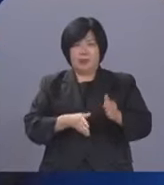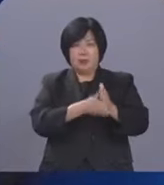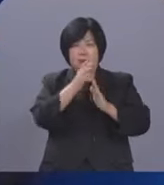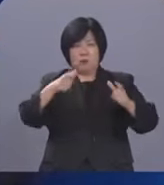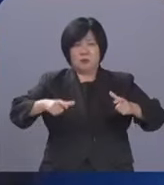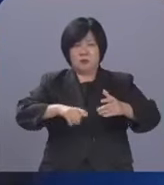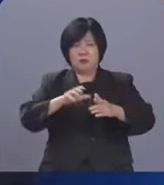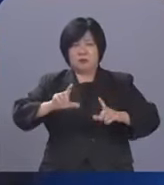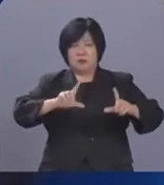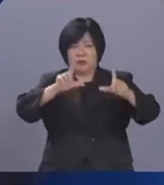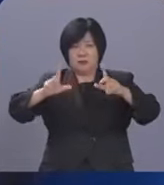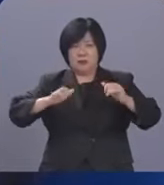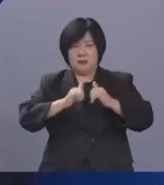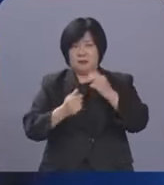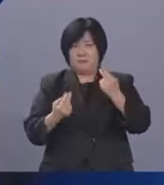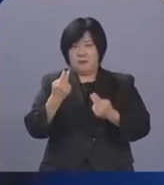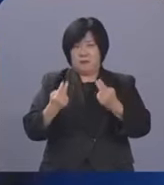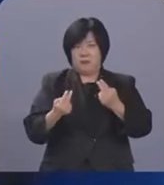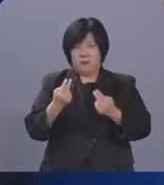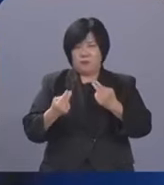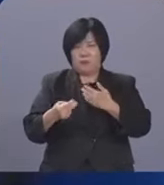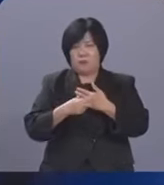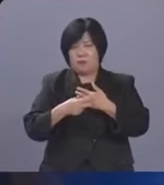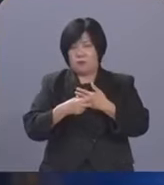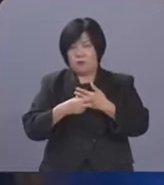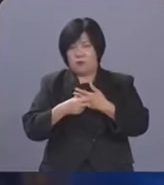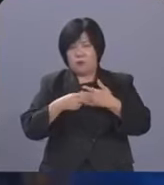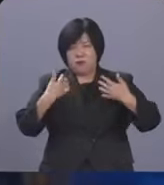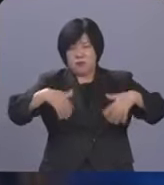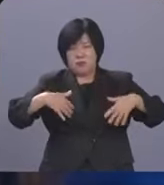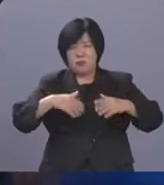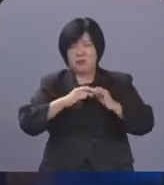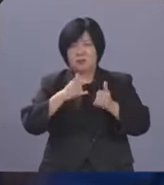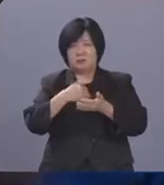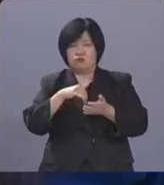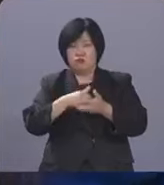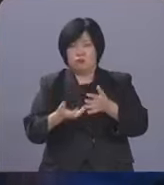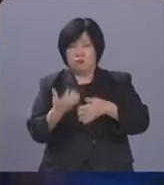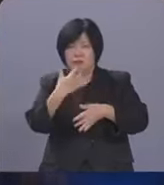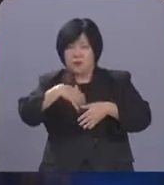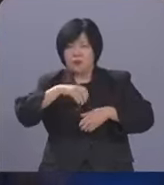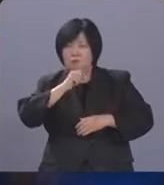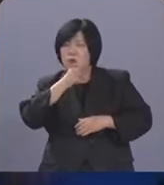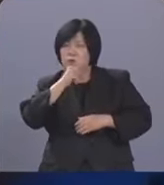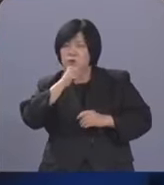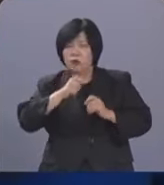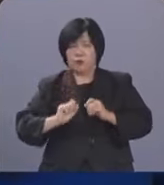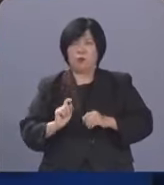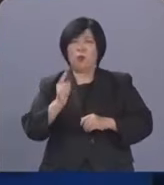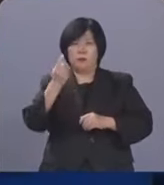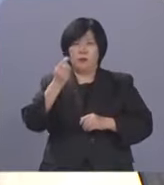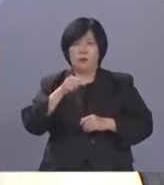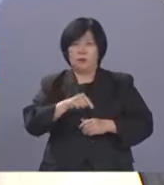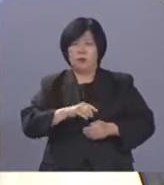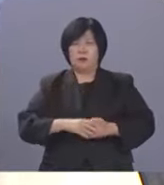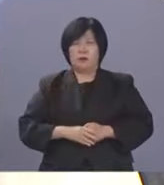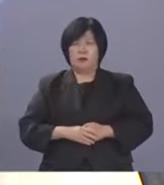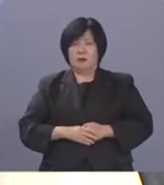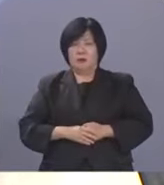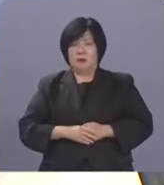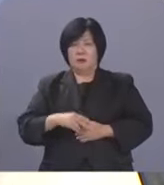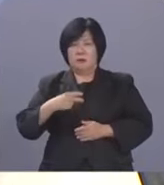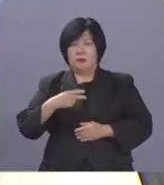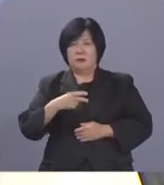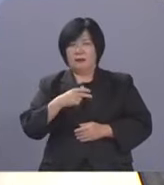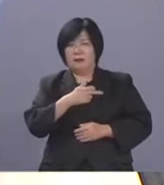지역에서 사는 사람들에 비해서 더 의료 취약 인구에 포함될 확률이 굉장히 높다는 것이고. 대명사들을